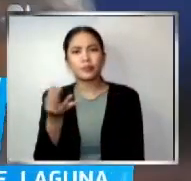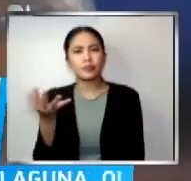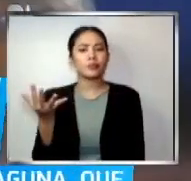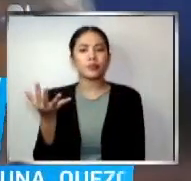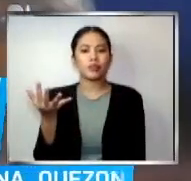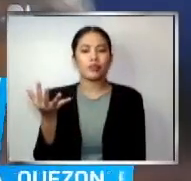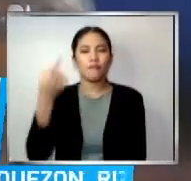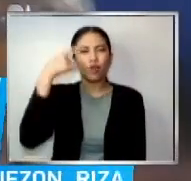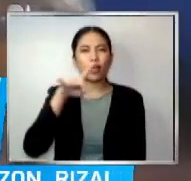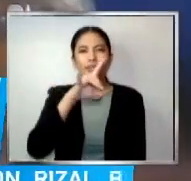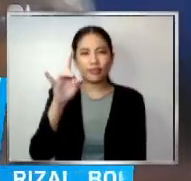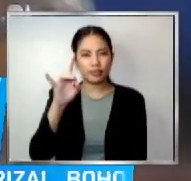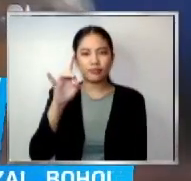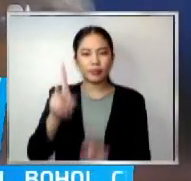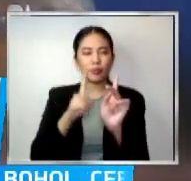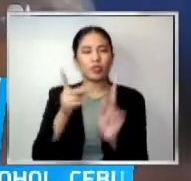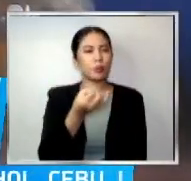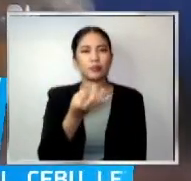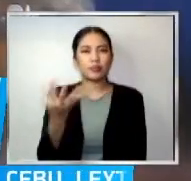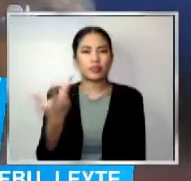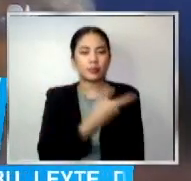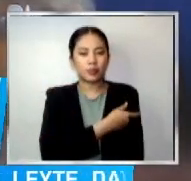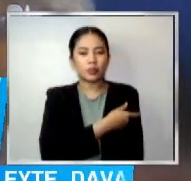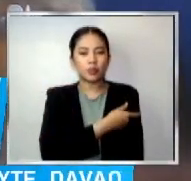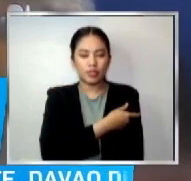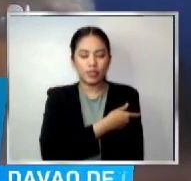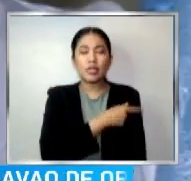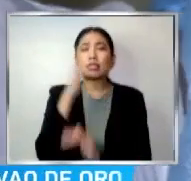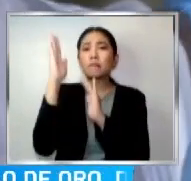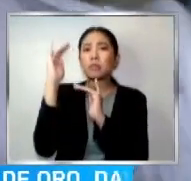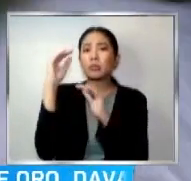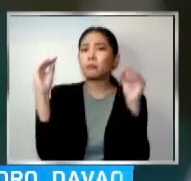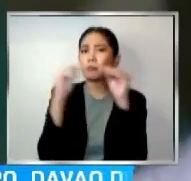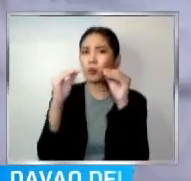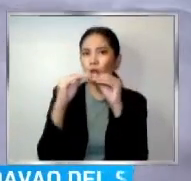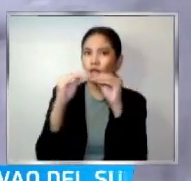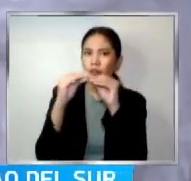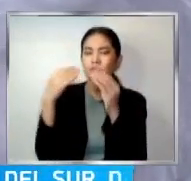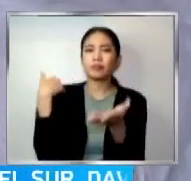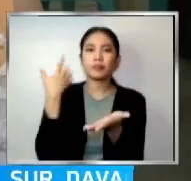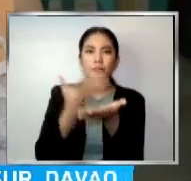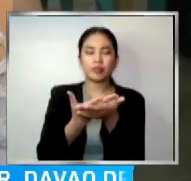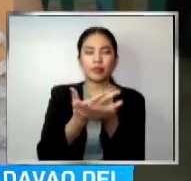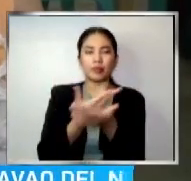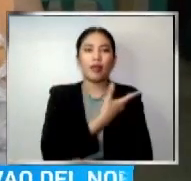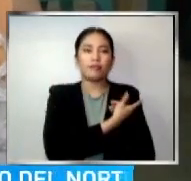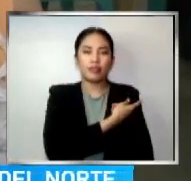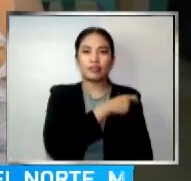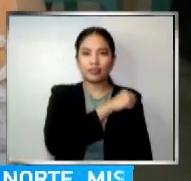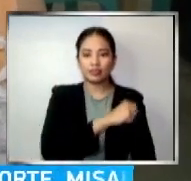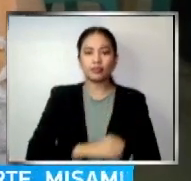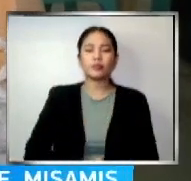turukan. Umaasa raw silang mabibigyang muli sila ng supply ng bakuna. Yung pace na ginagawa natin is depende sa dating